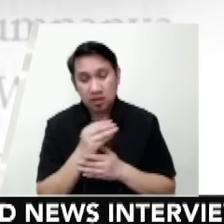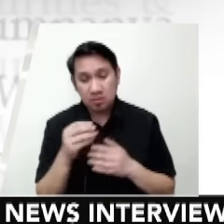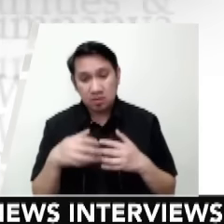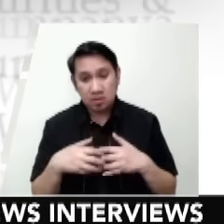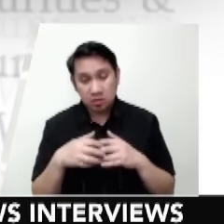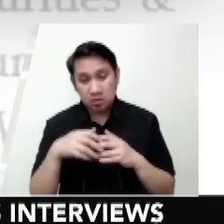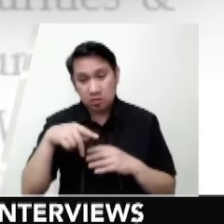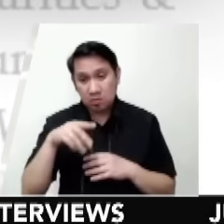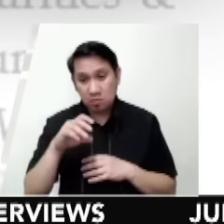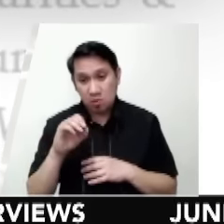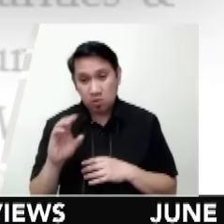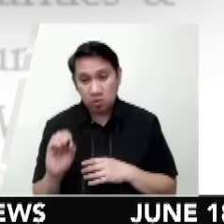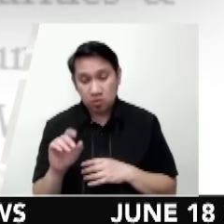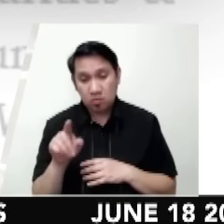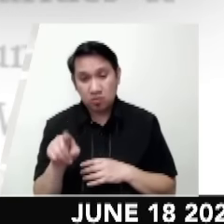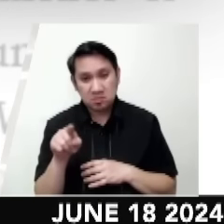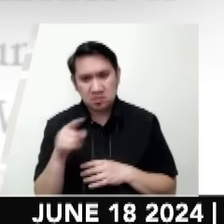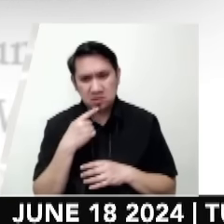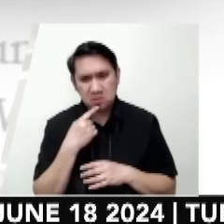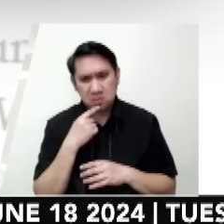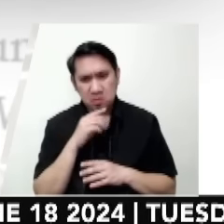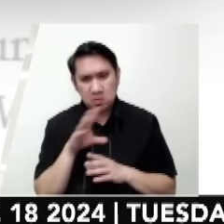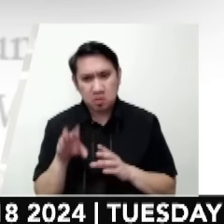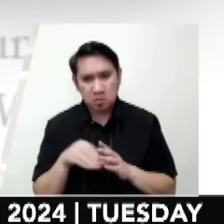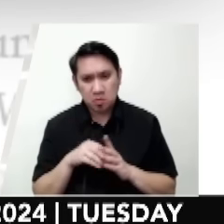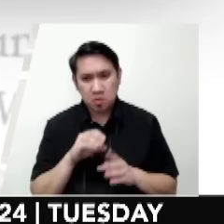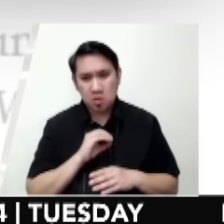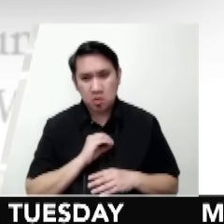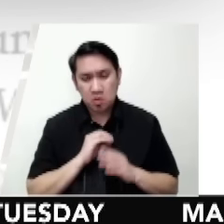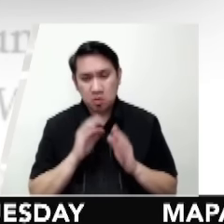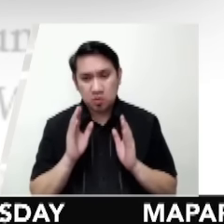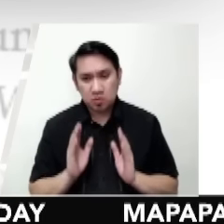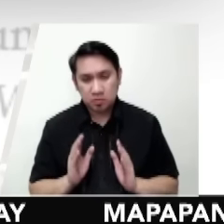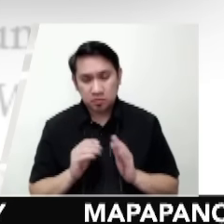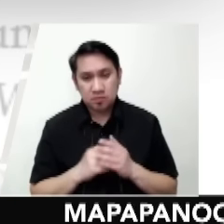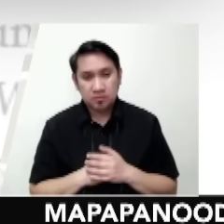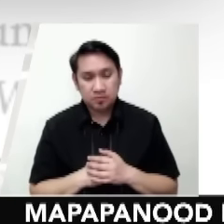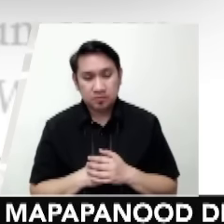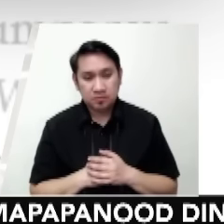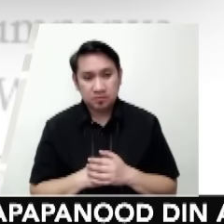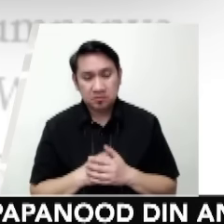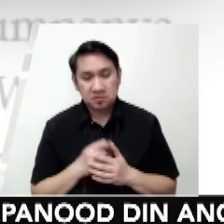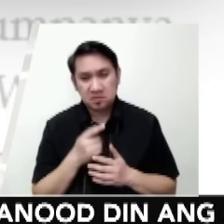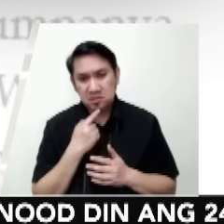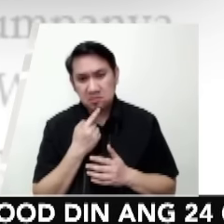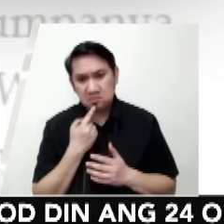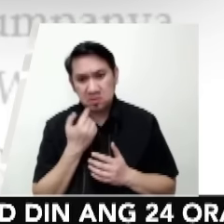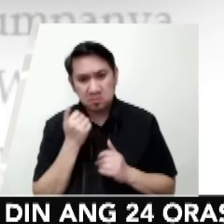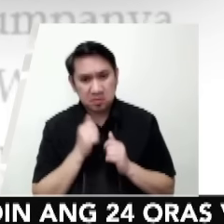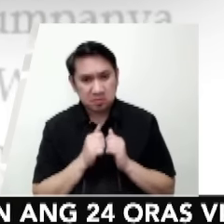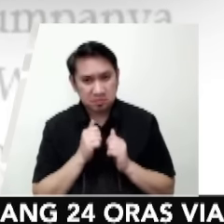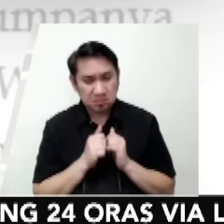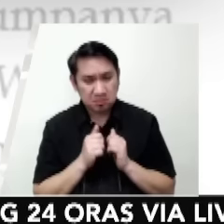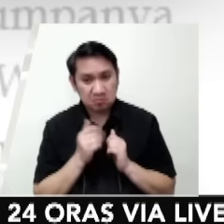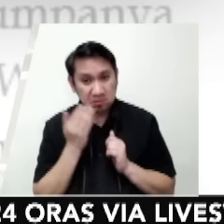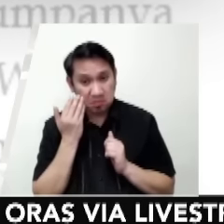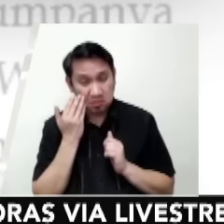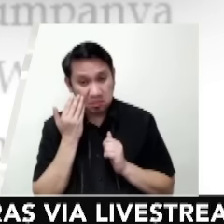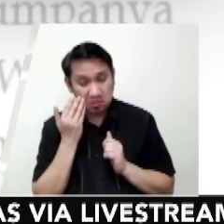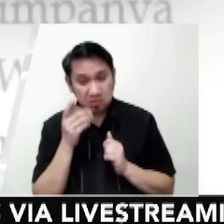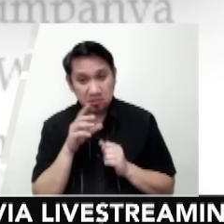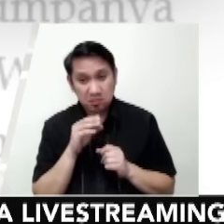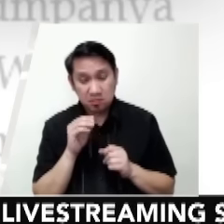siya. Walaan niyang basihan ang aligasyong simulated o pakunwari lang ang pag-divest o pagbitaw niya sa pag-aari sa